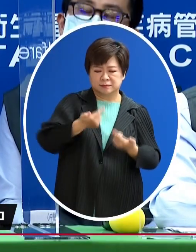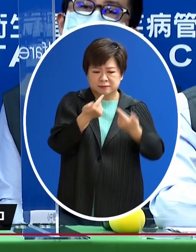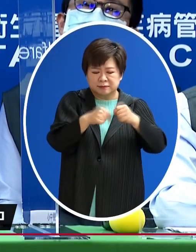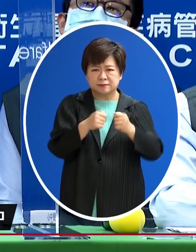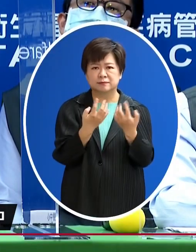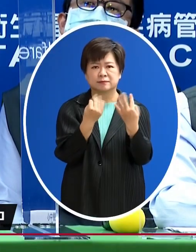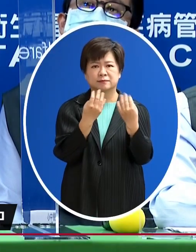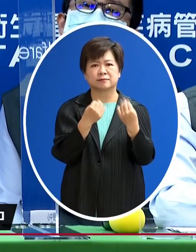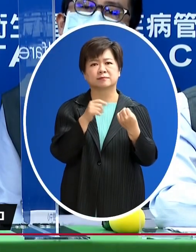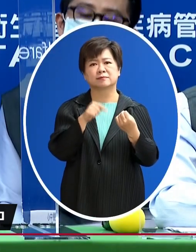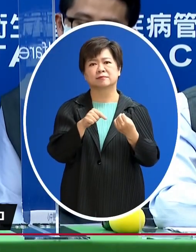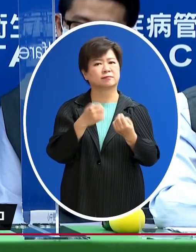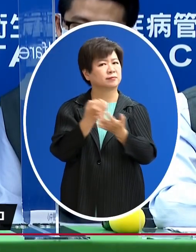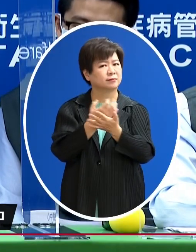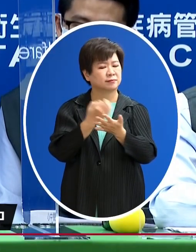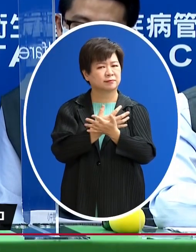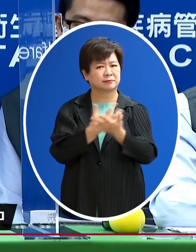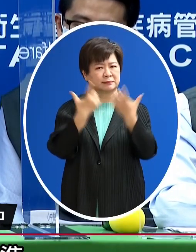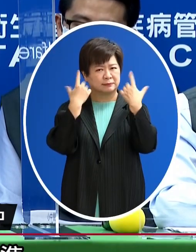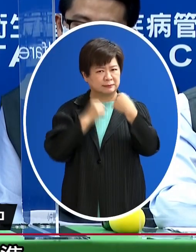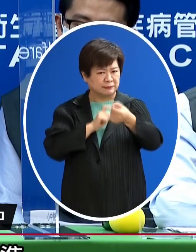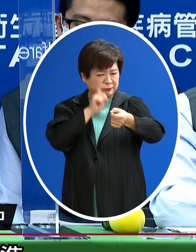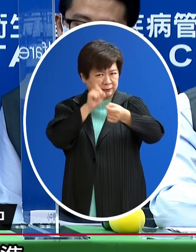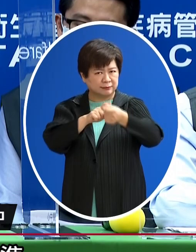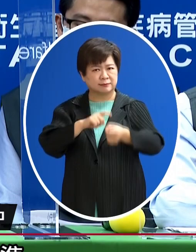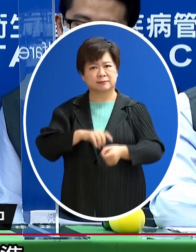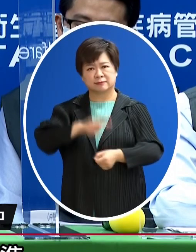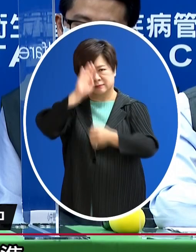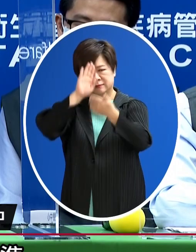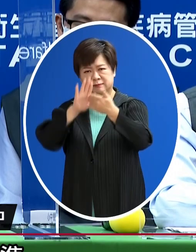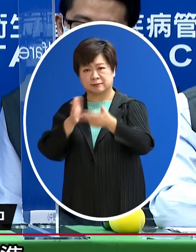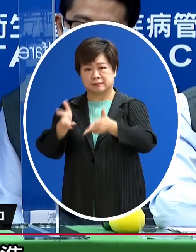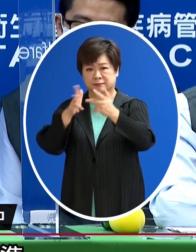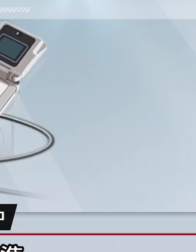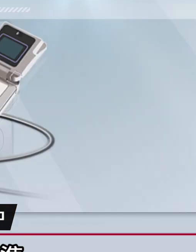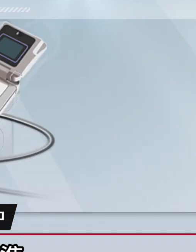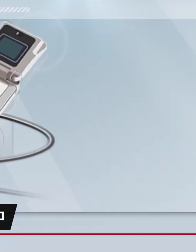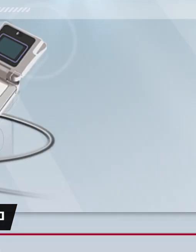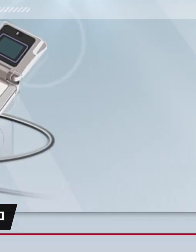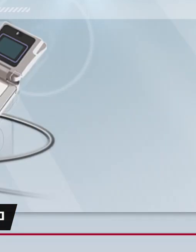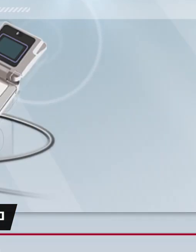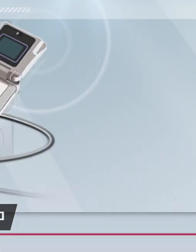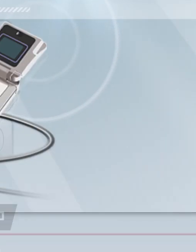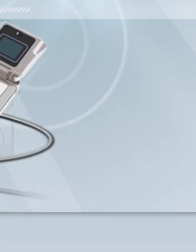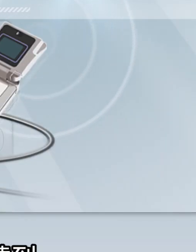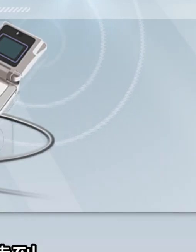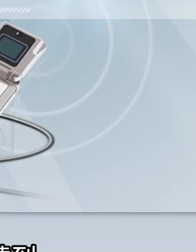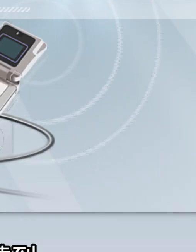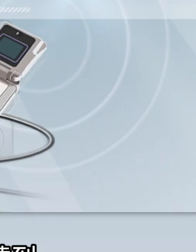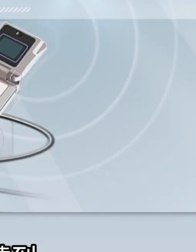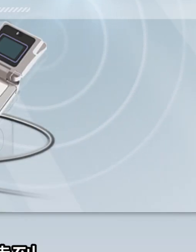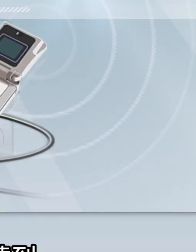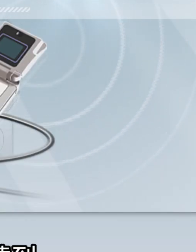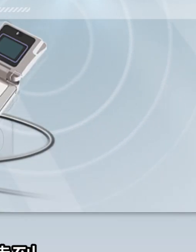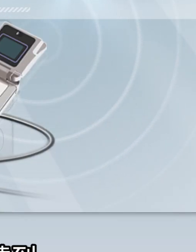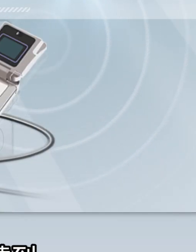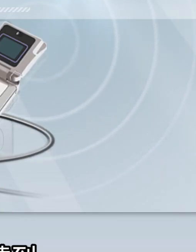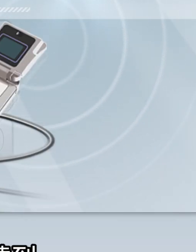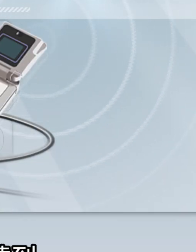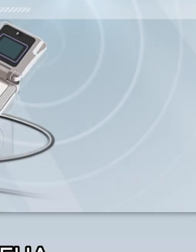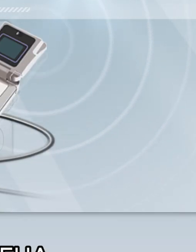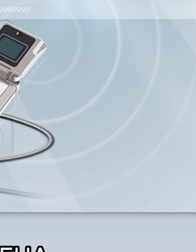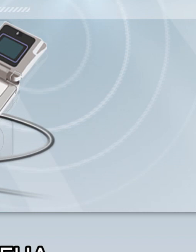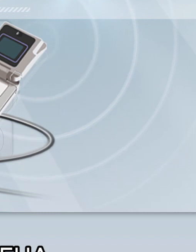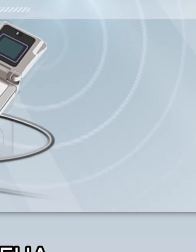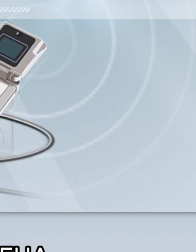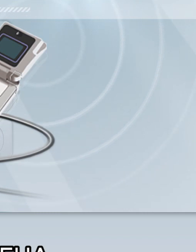示未能达到锁定疫苗免疫桥接不列性的标准。 它的这个两个疗效呢，评估的那个基准都没有达